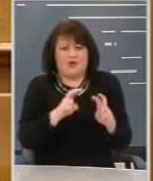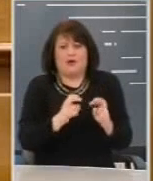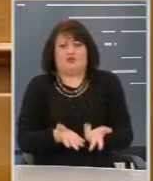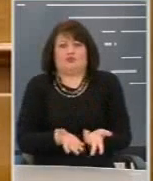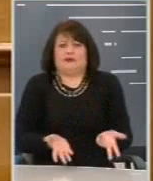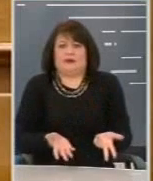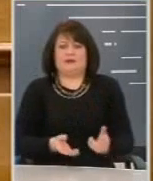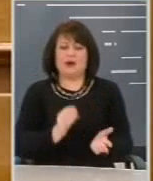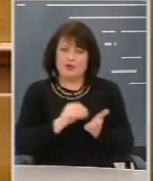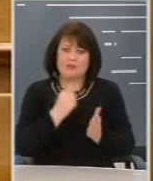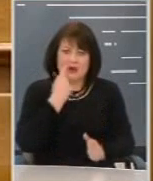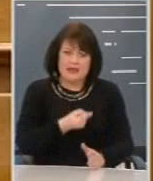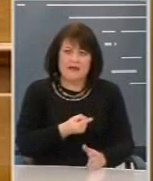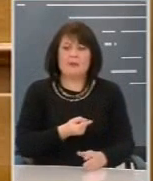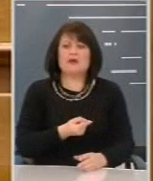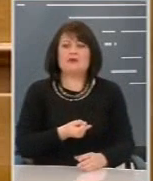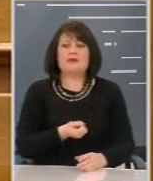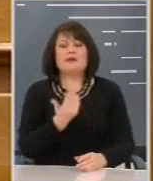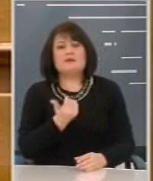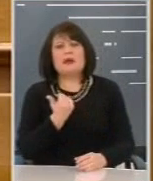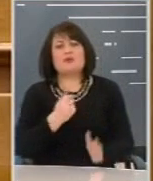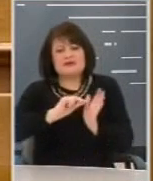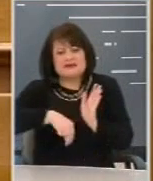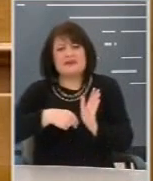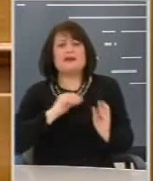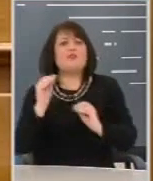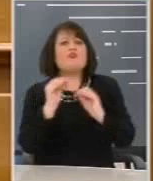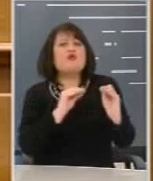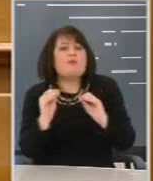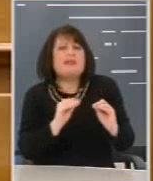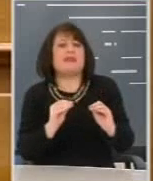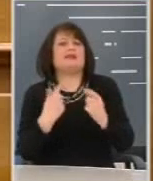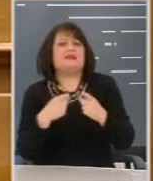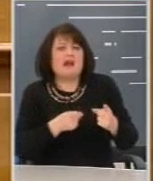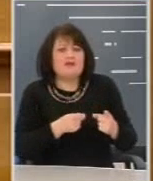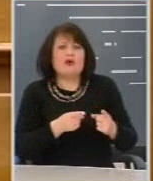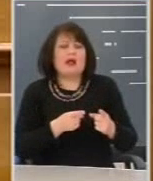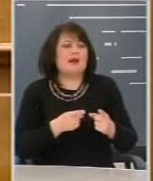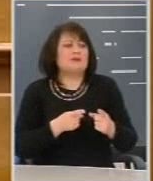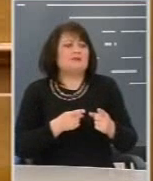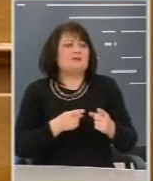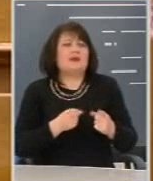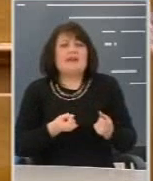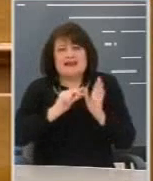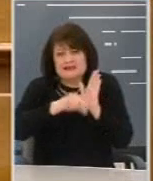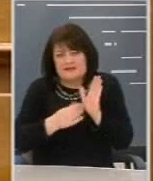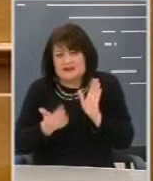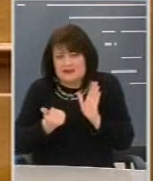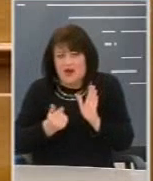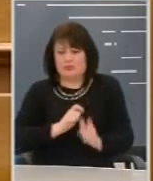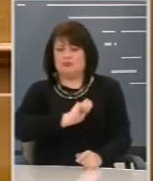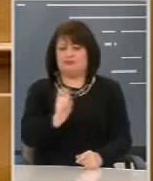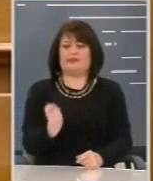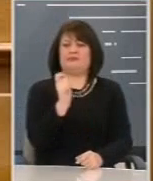Επίσης, διαπιστώσαμε ότι δεν υπήρχαν συμβάσεις με προμηθευτές παροχής υπηρεσιών. Δηλαδή, παρήχαμε υπηρεσία χωρίς σύμβαση, έτσι κατατεθειμένη στην